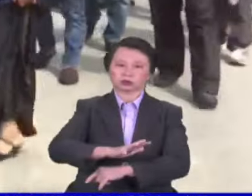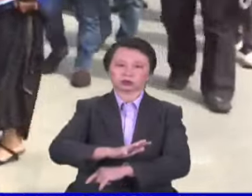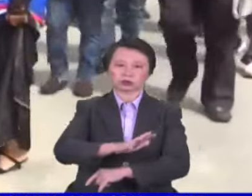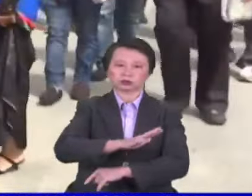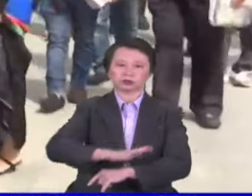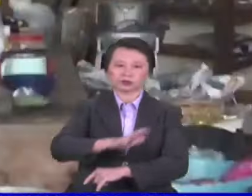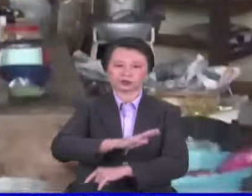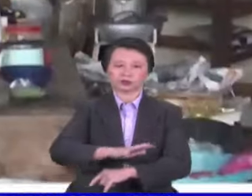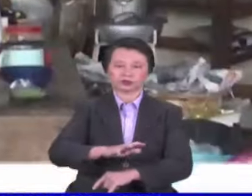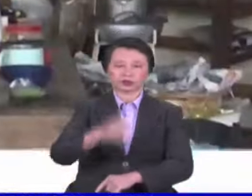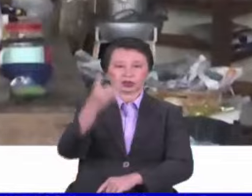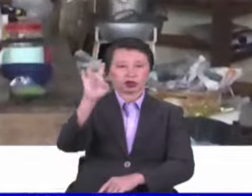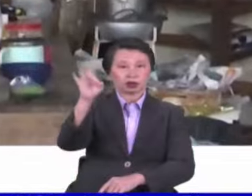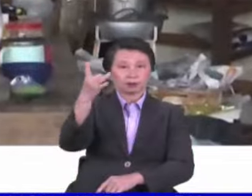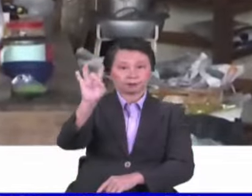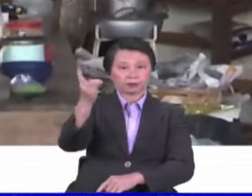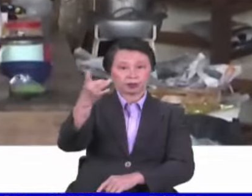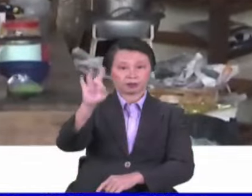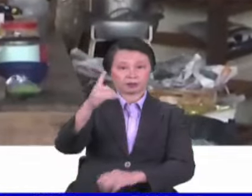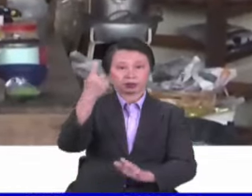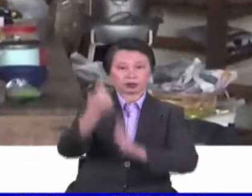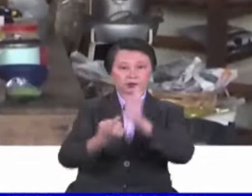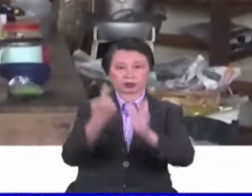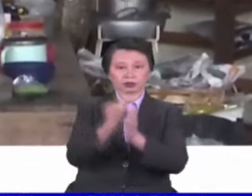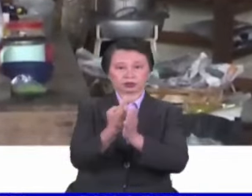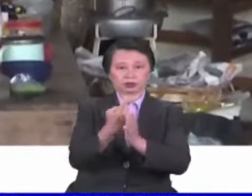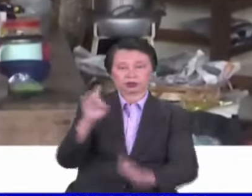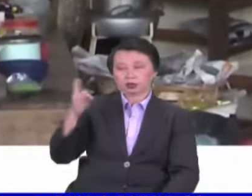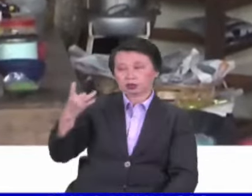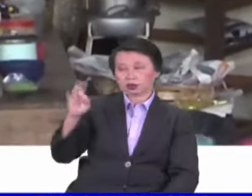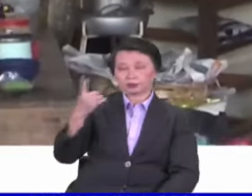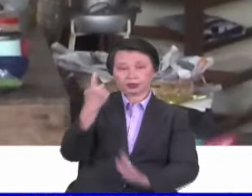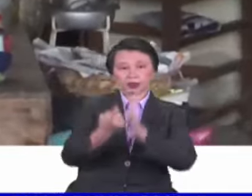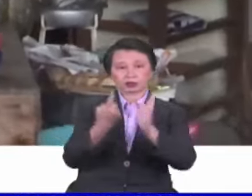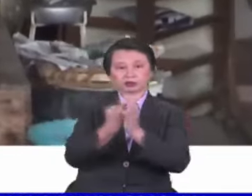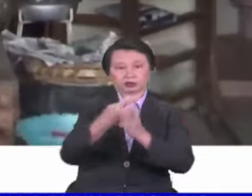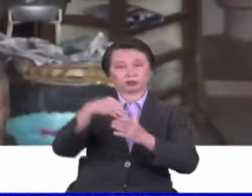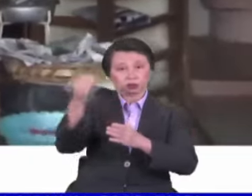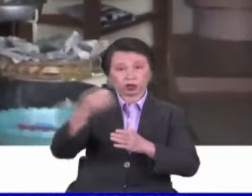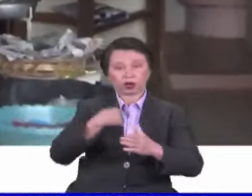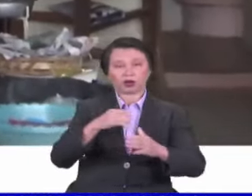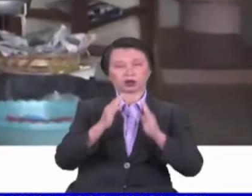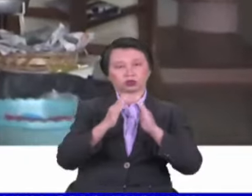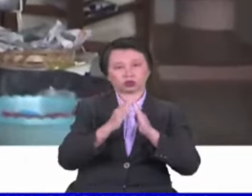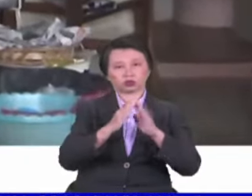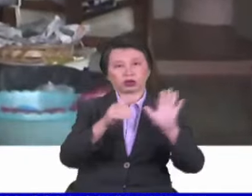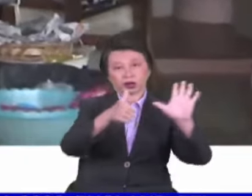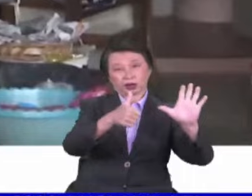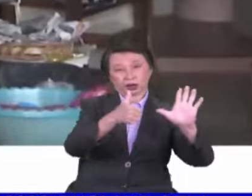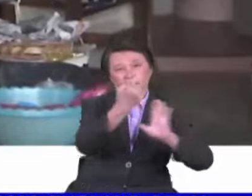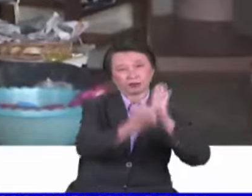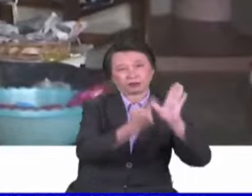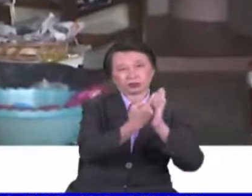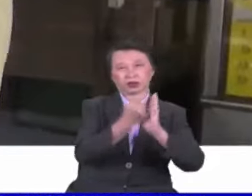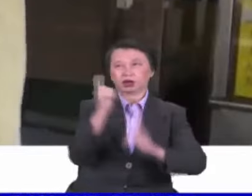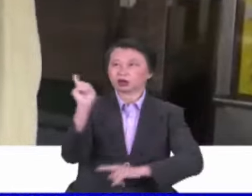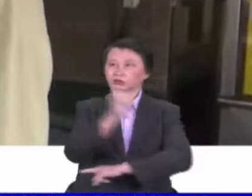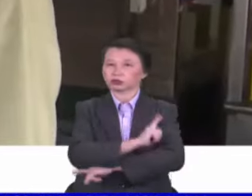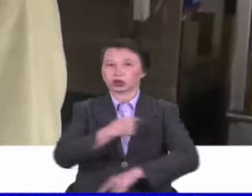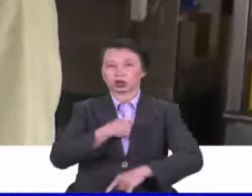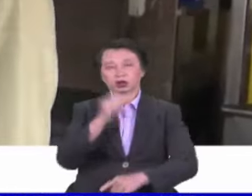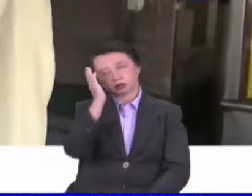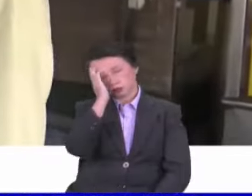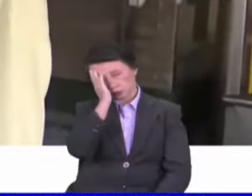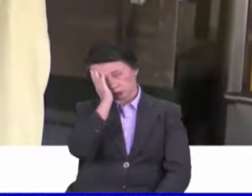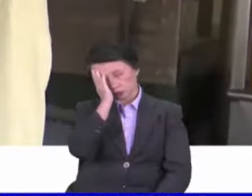dalam 18 jam. Maknanya 18 jam saya ada di luar, saya ada di rumah 6 jam. Biasanya dalam satu hari, sekarang ini saya